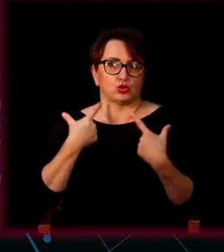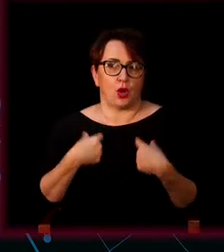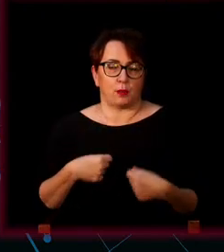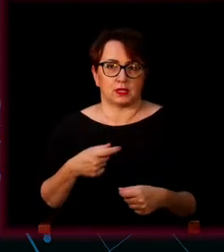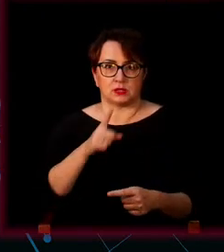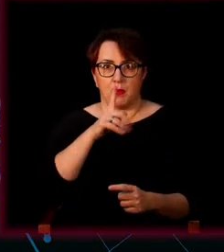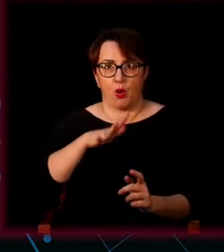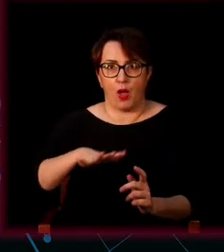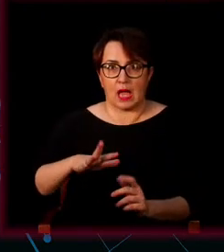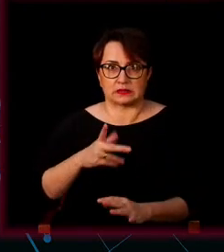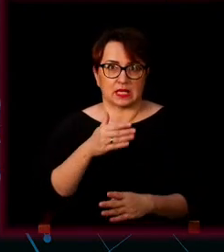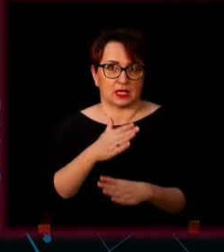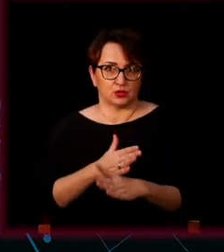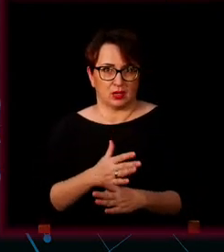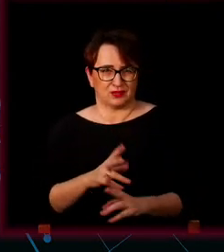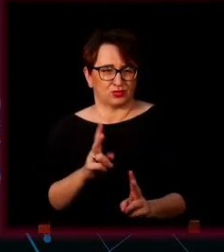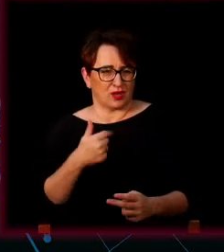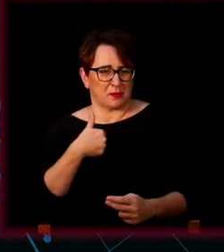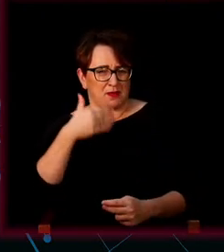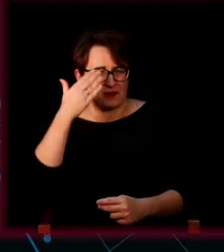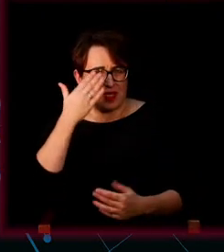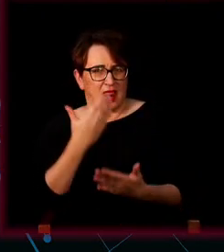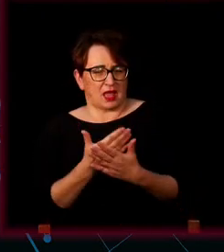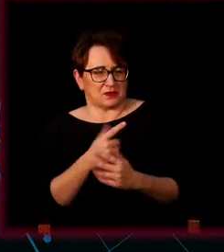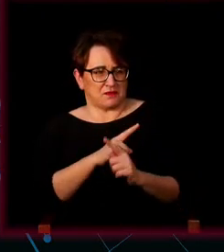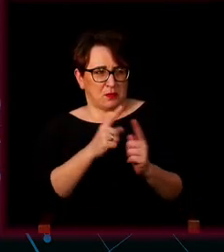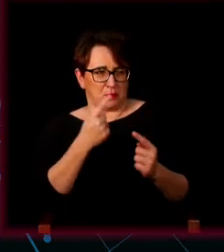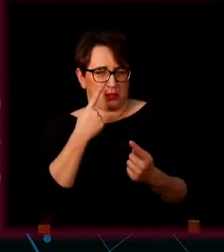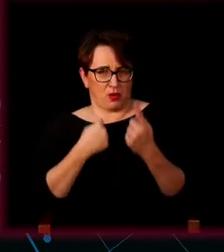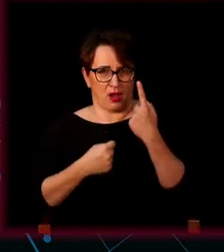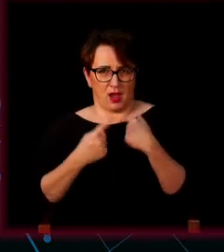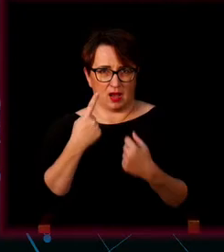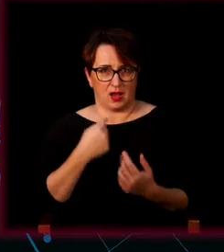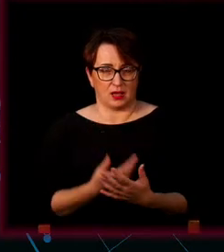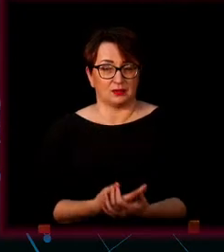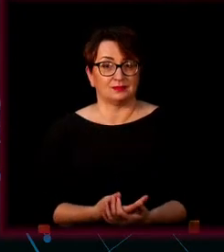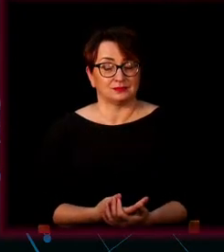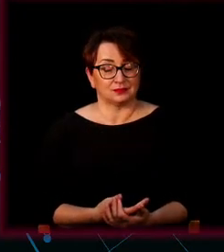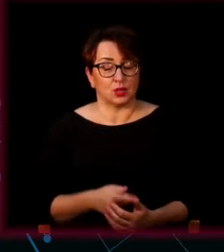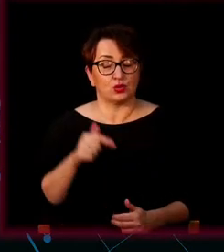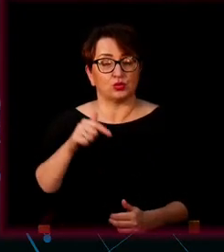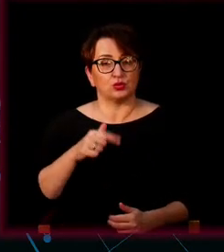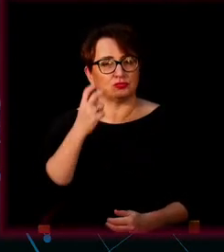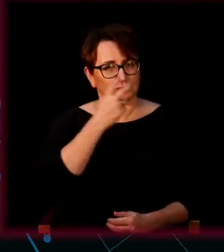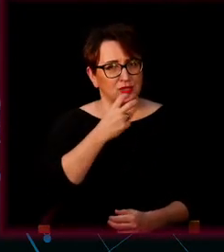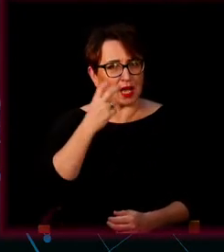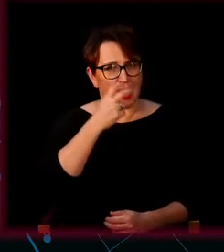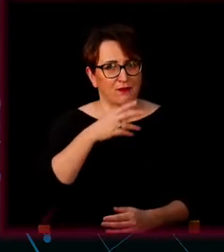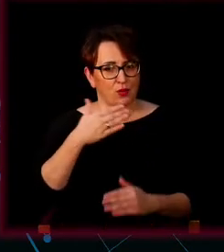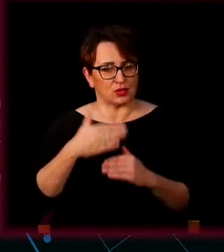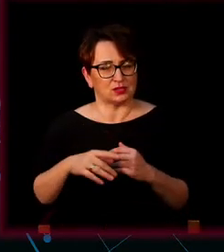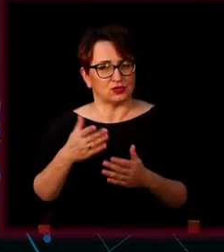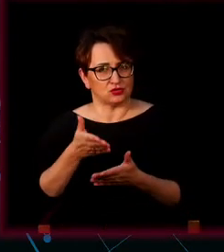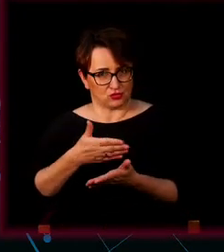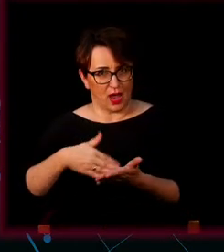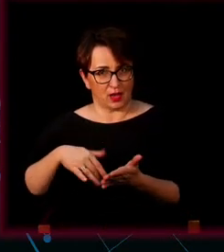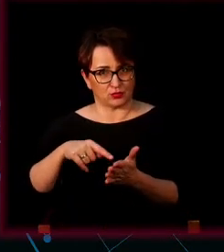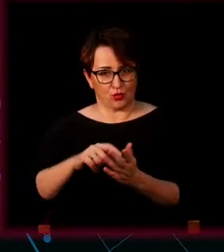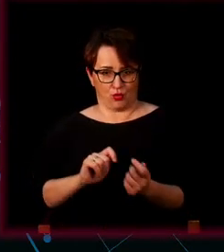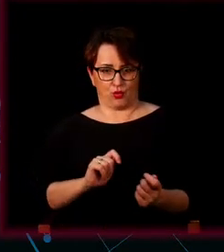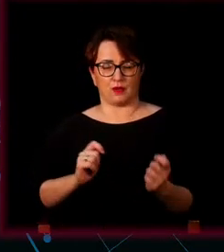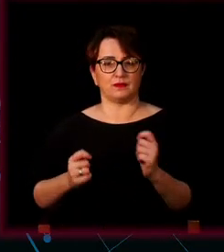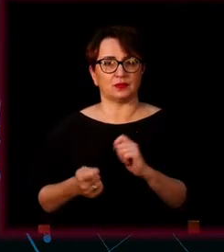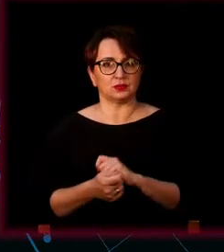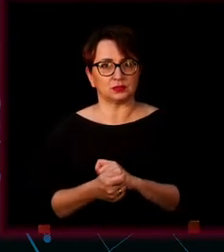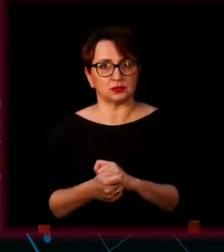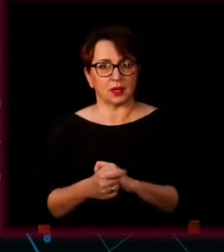społecznych, seksualnych. Skąd mogę wiedzieć, dlaczego nie wolno mu płakać? Także tu też takie ciekawe w ostatniej części jest to odwrócenie, że po